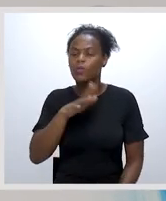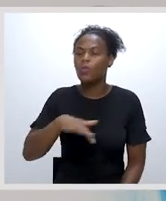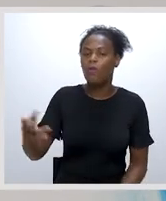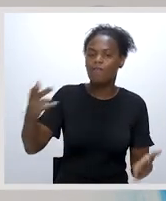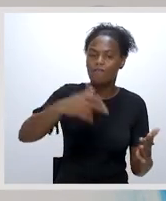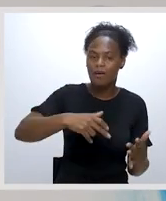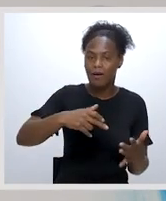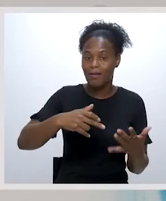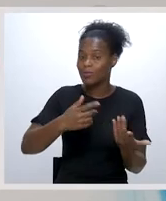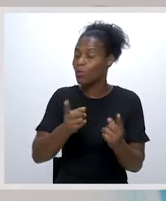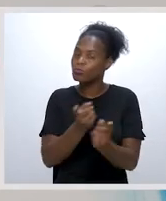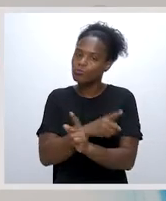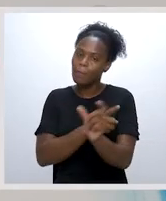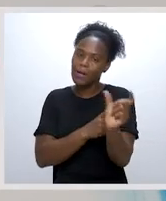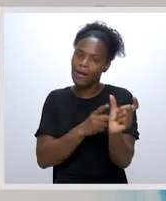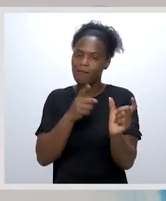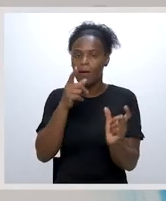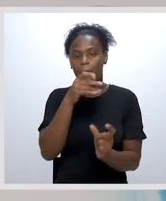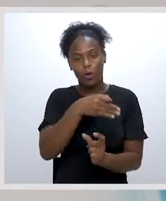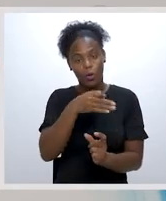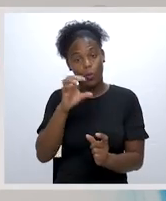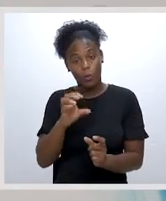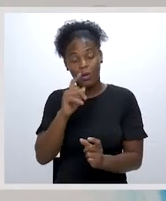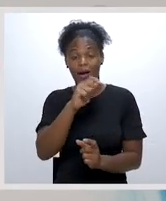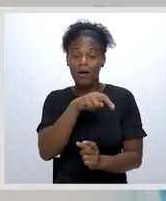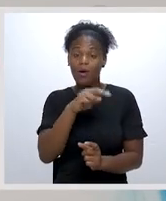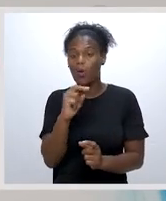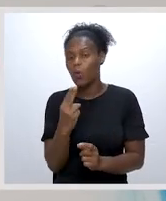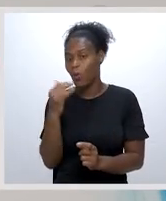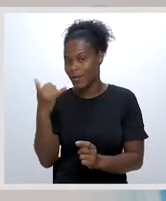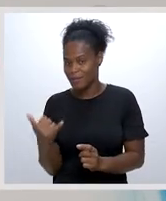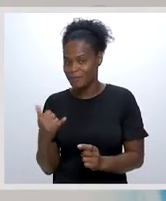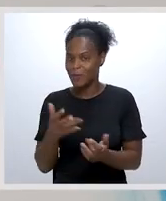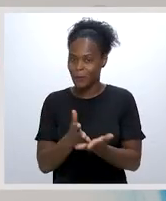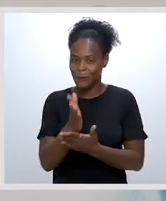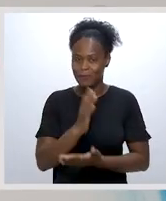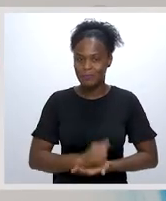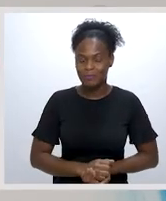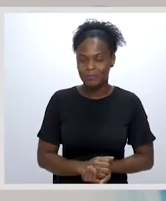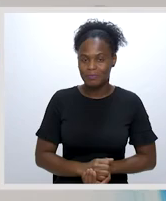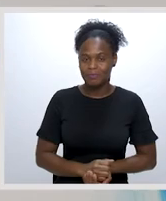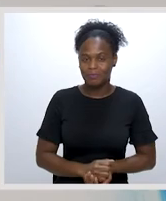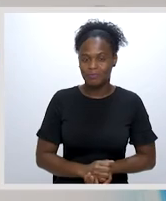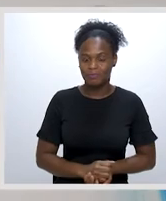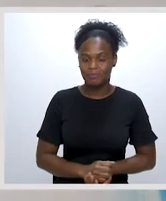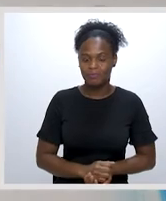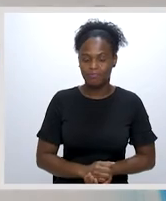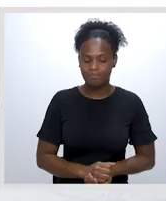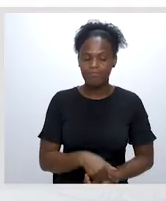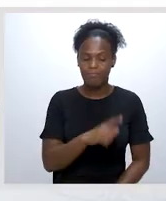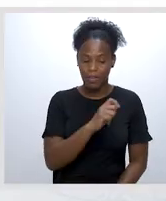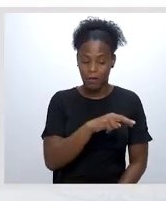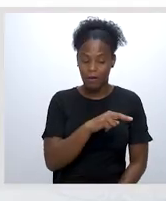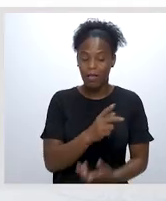d'où tu viens, n'est-ce pas? Tu vas utiliser les pronoms compléments « en » ou « i ». On continue. «